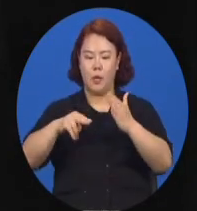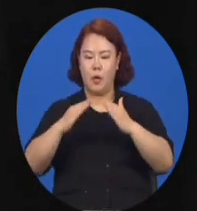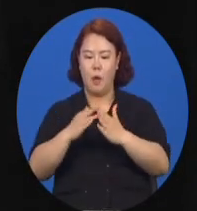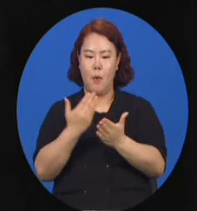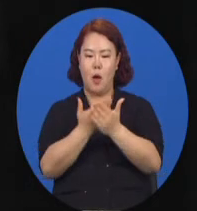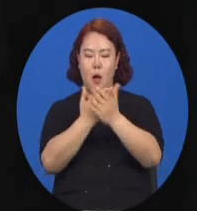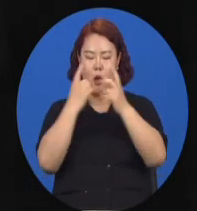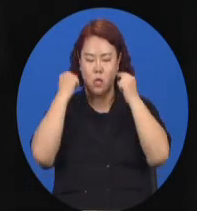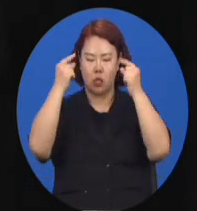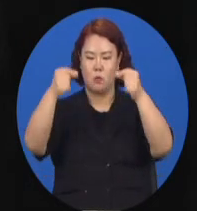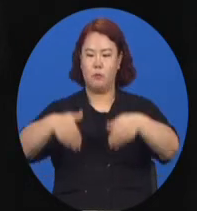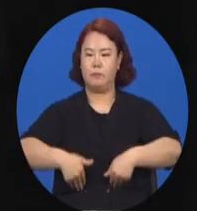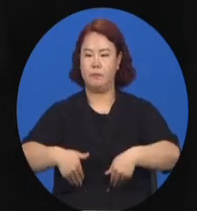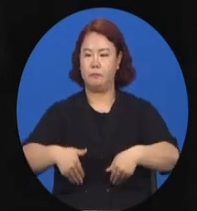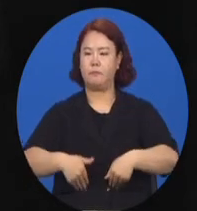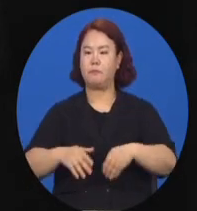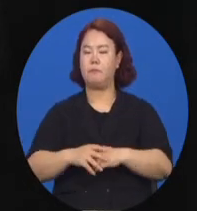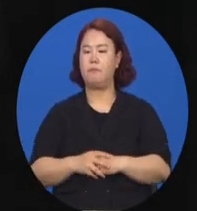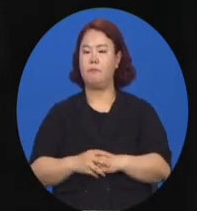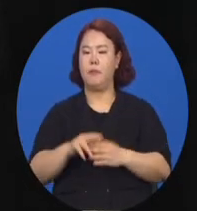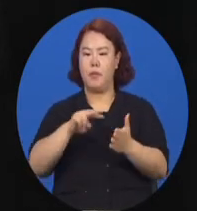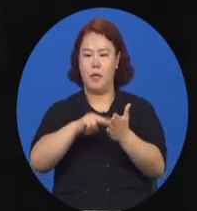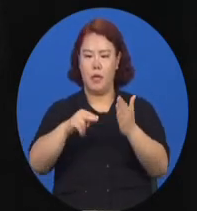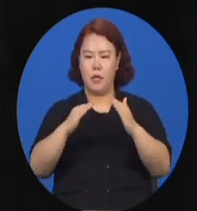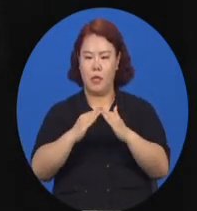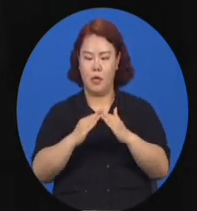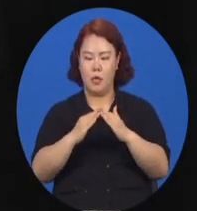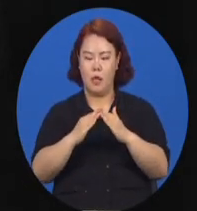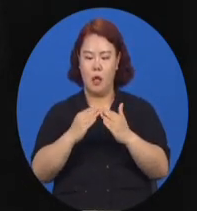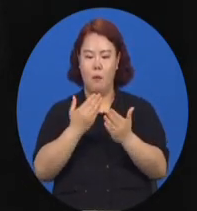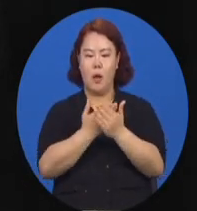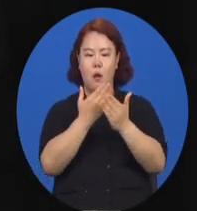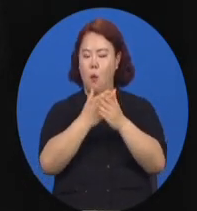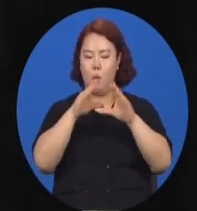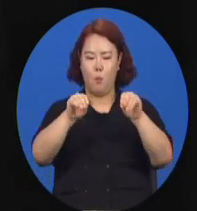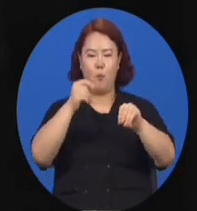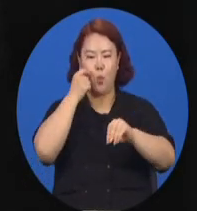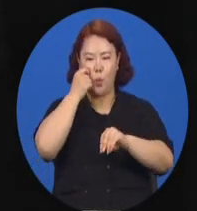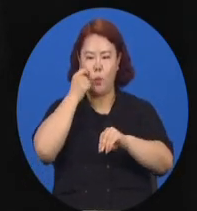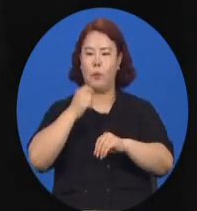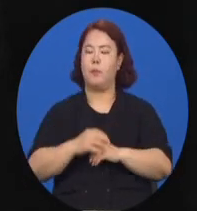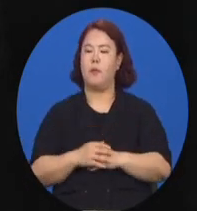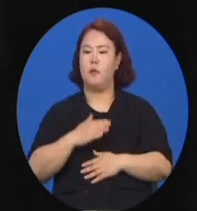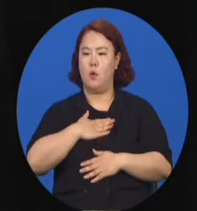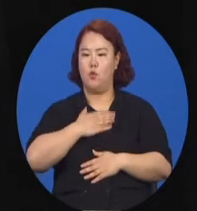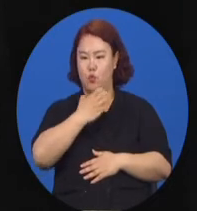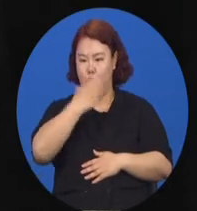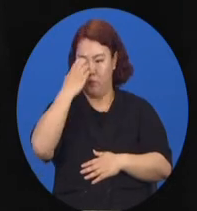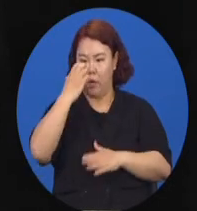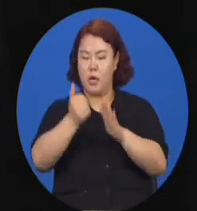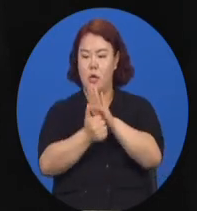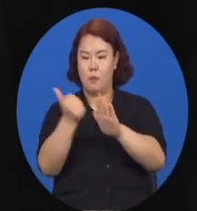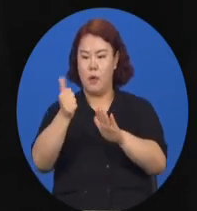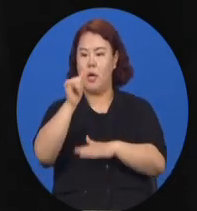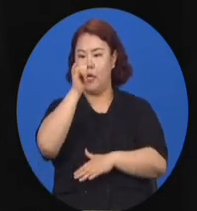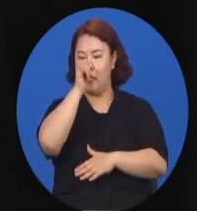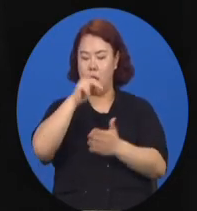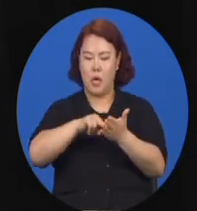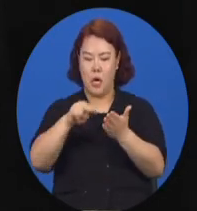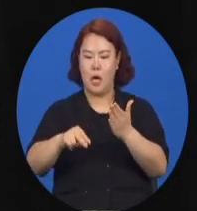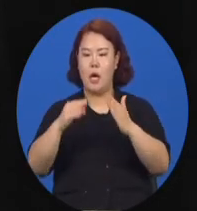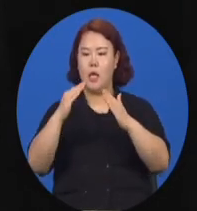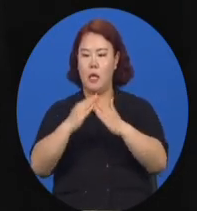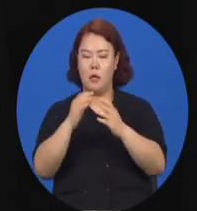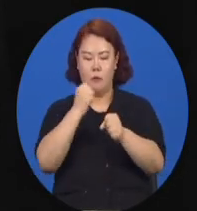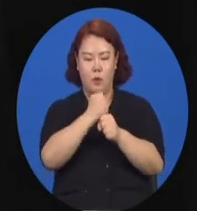됩니다. 단양의 발전 절대 멈출 수가 없습니다. 저는 꿈과 희망을 잇는 그런 단양을